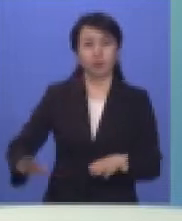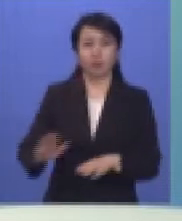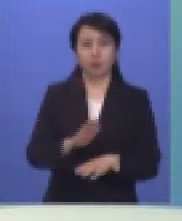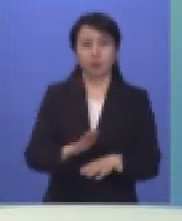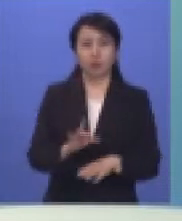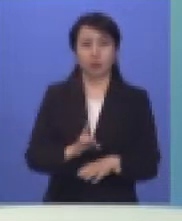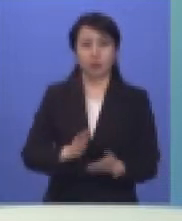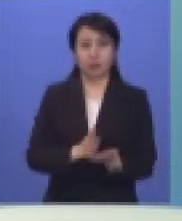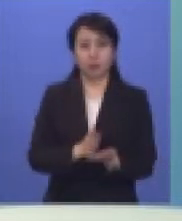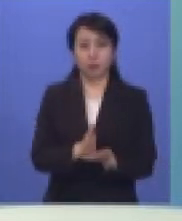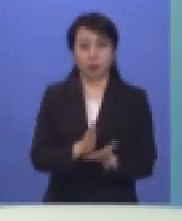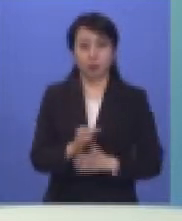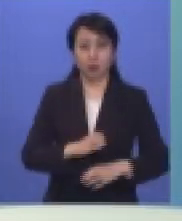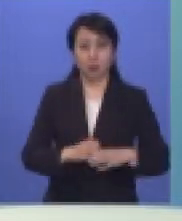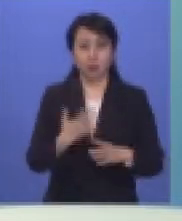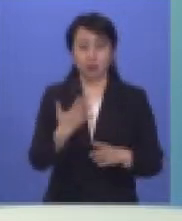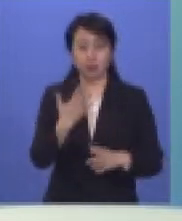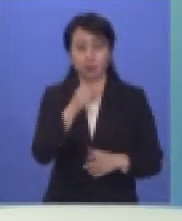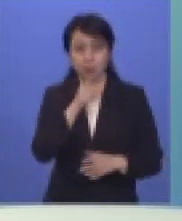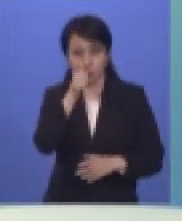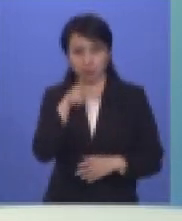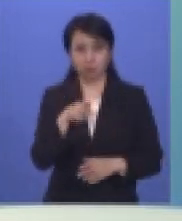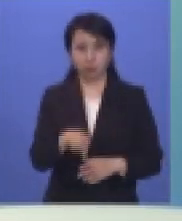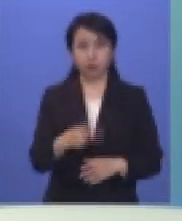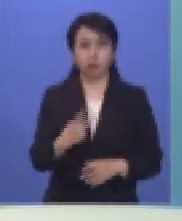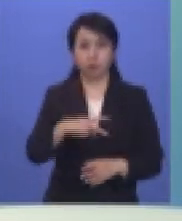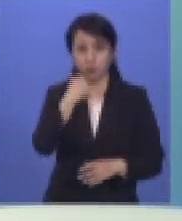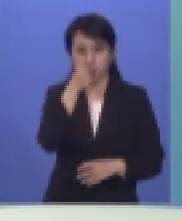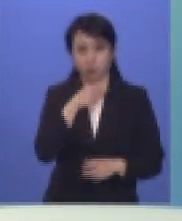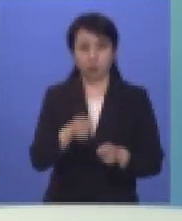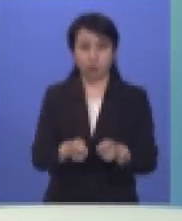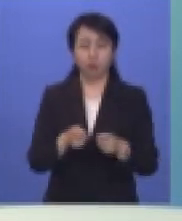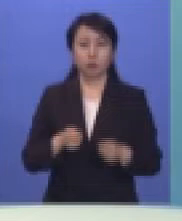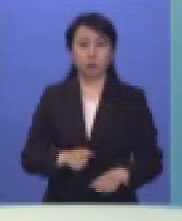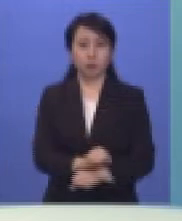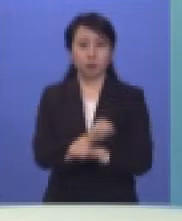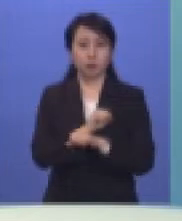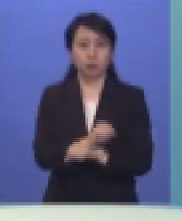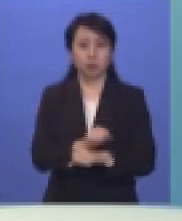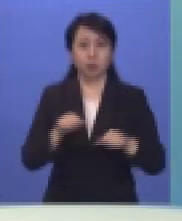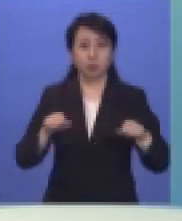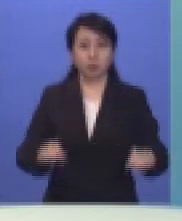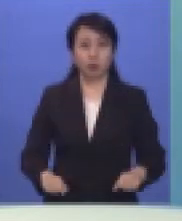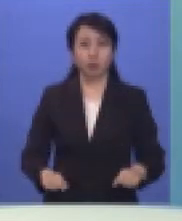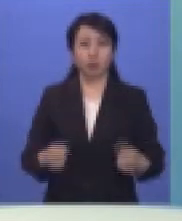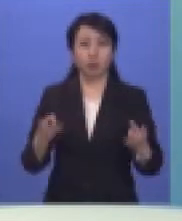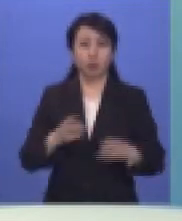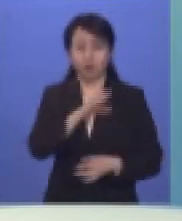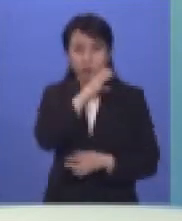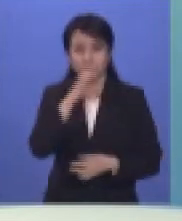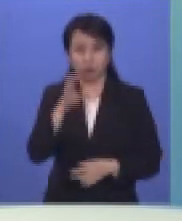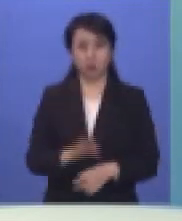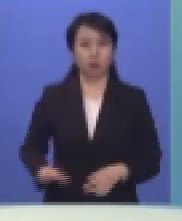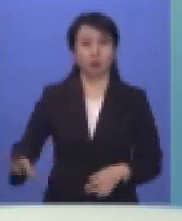на площадке региональной службы коммуникаций. За 5 месяцев 2022 года в Департамент по защите прав